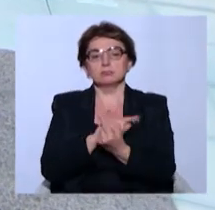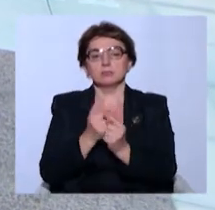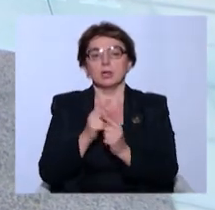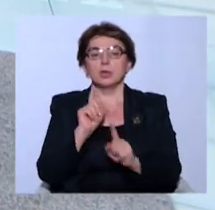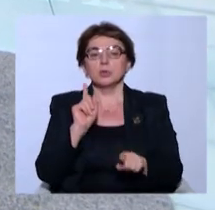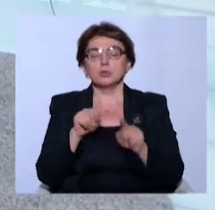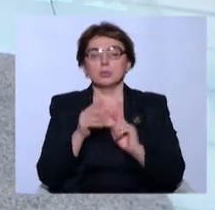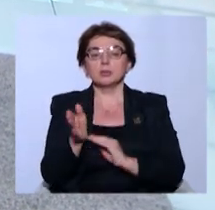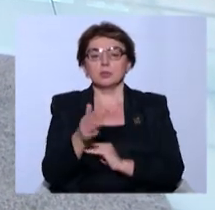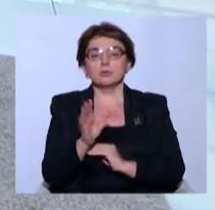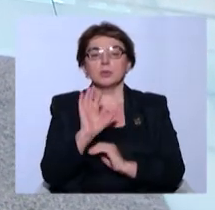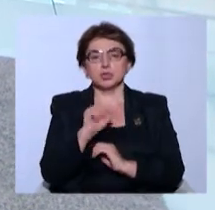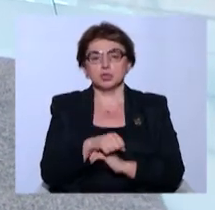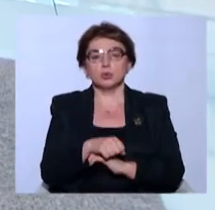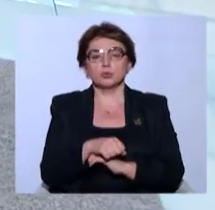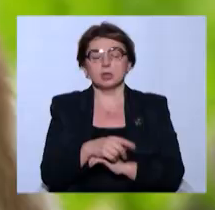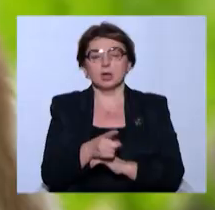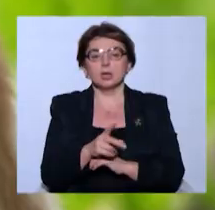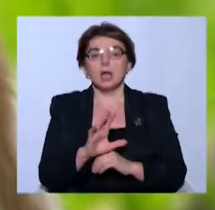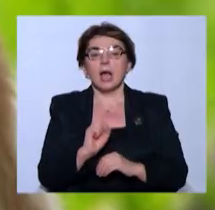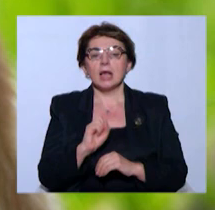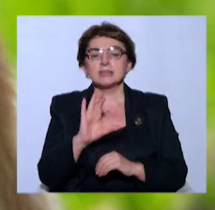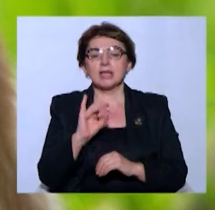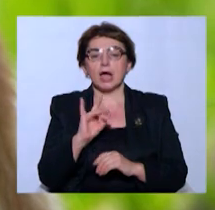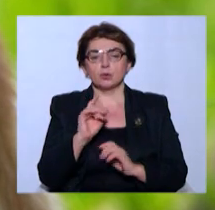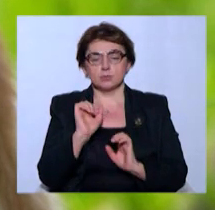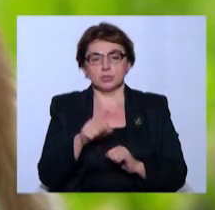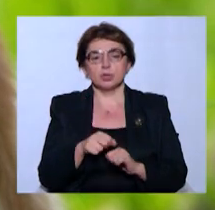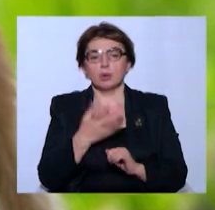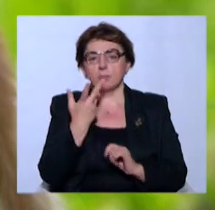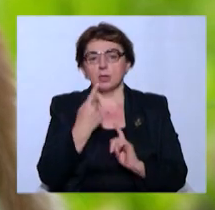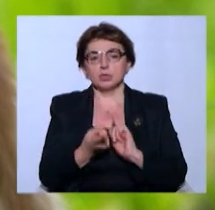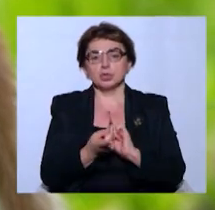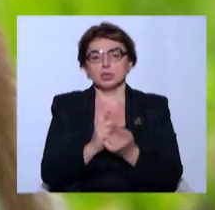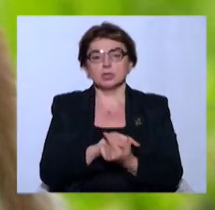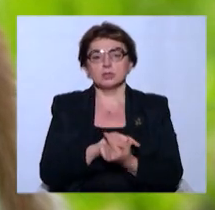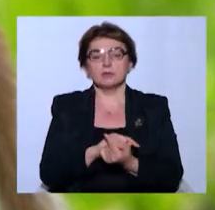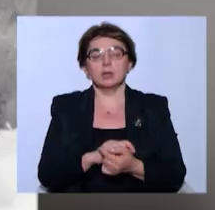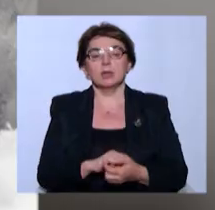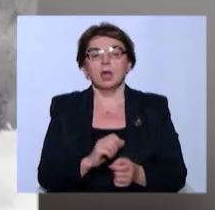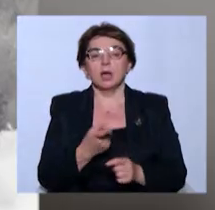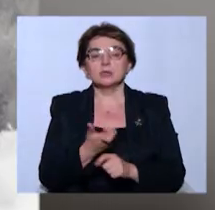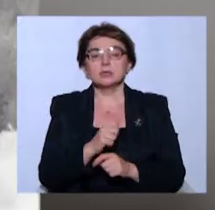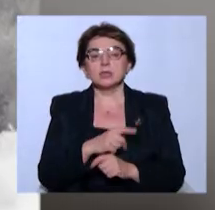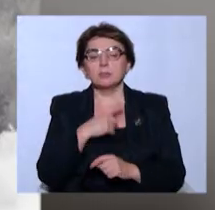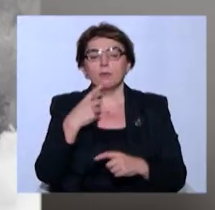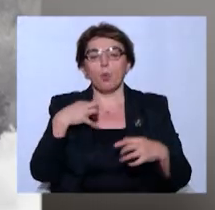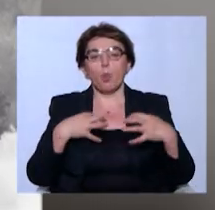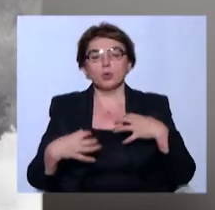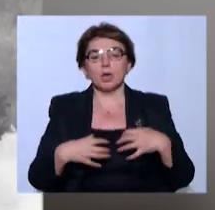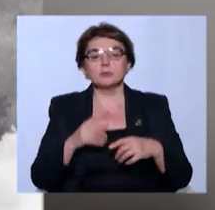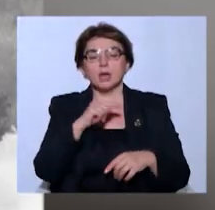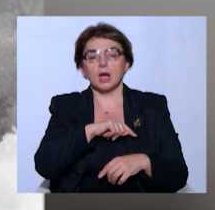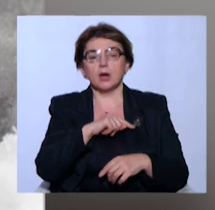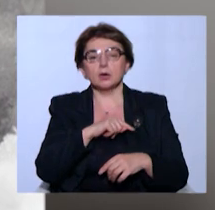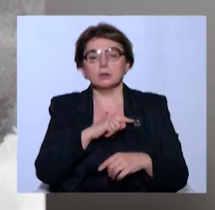დროს განსხვავებულია. მაგალითად, სიასამური ან გნოლი იცვლის ფერს და ის